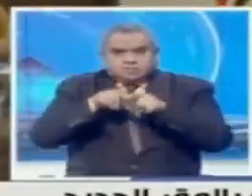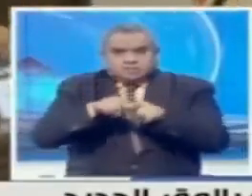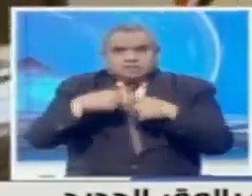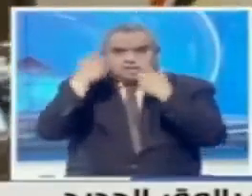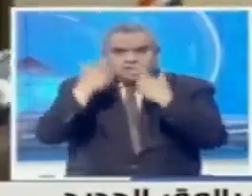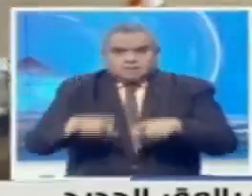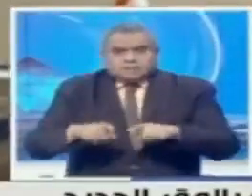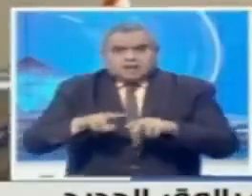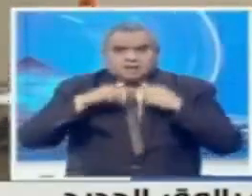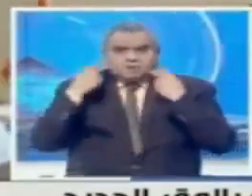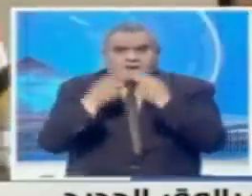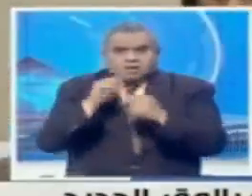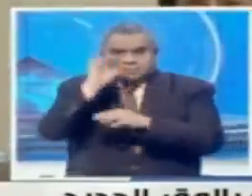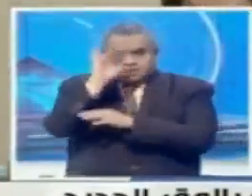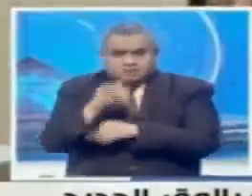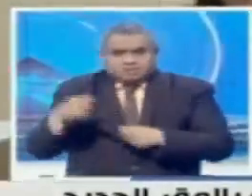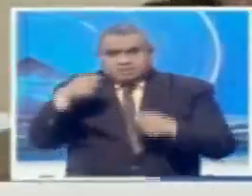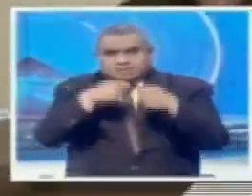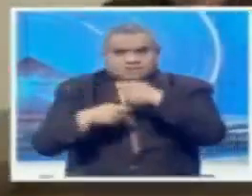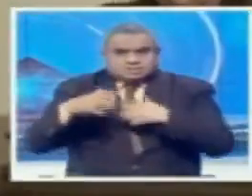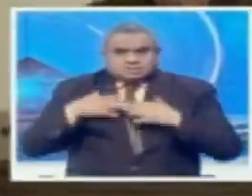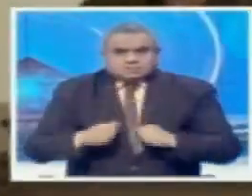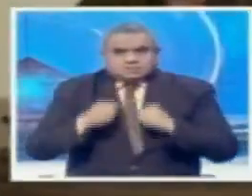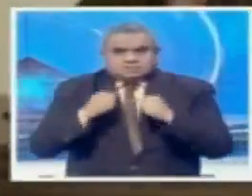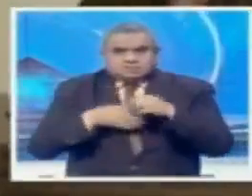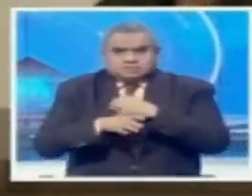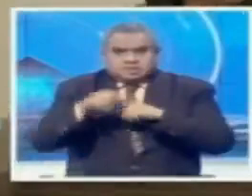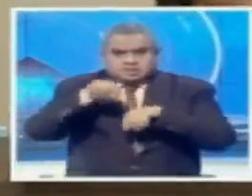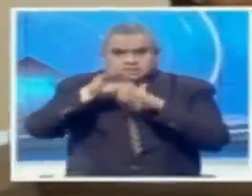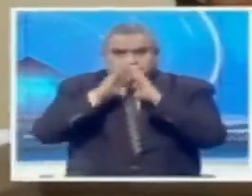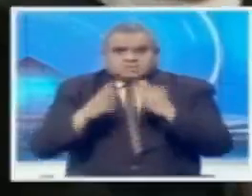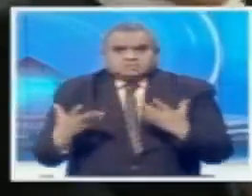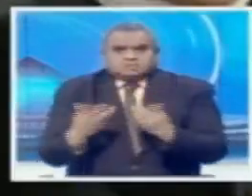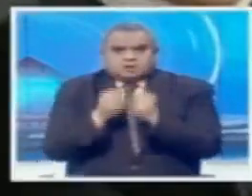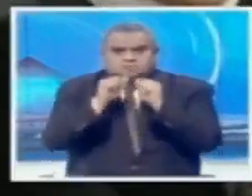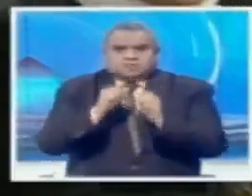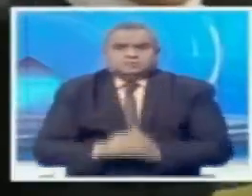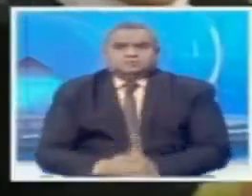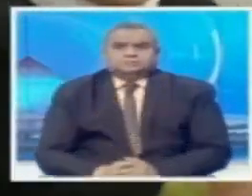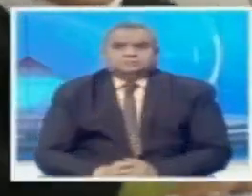المستويين المحلي والعالمي لدعم الاستثمار في قطاع الصحة المصري.